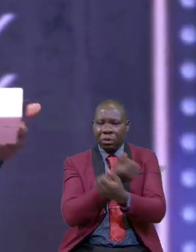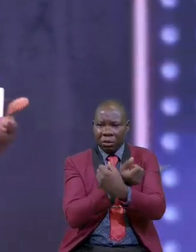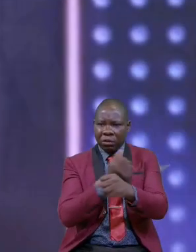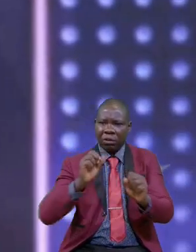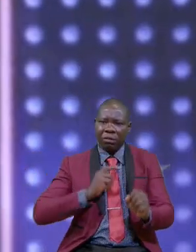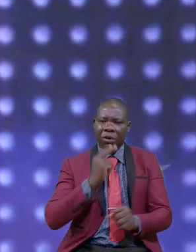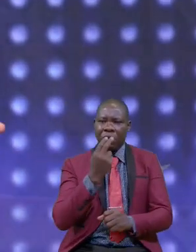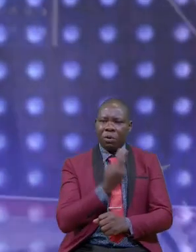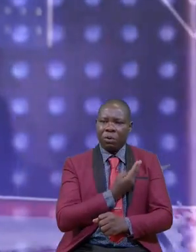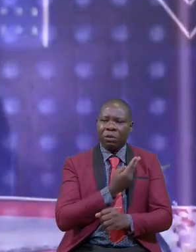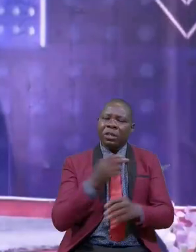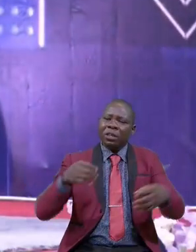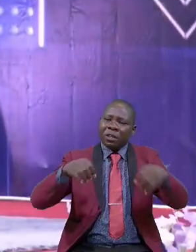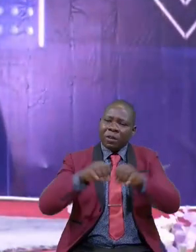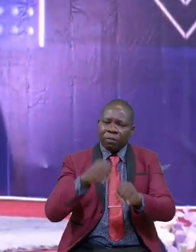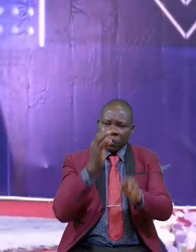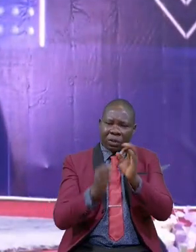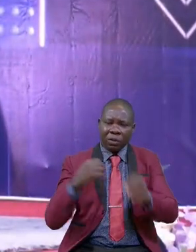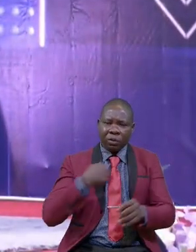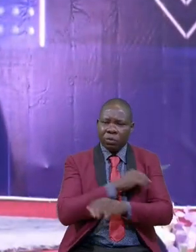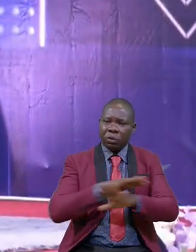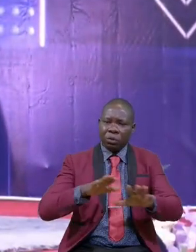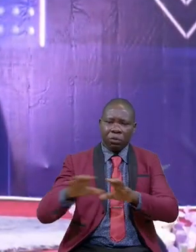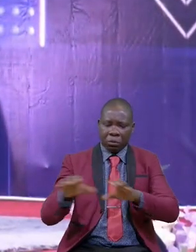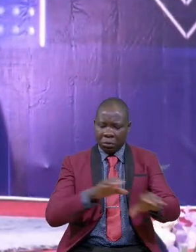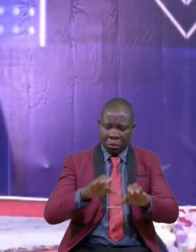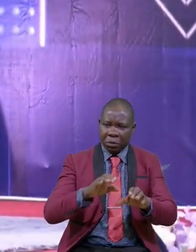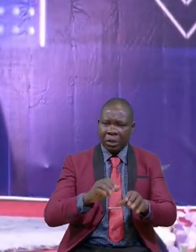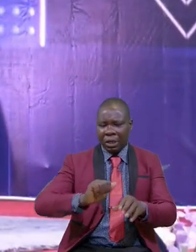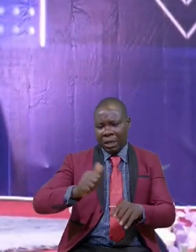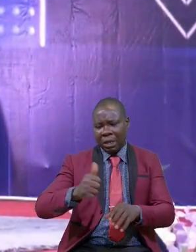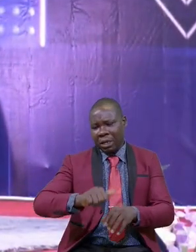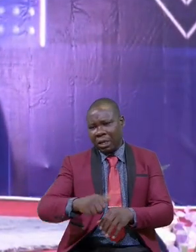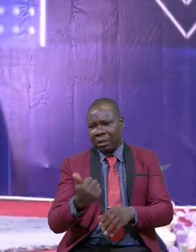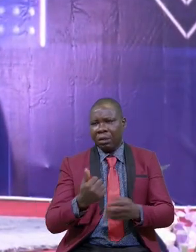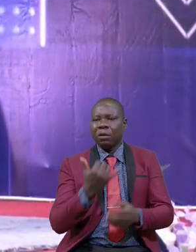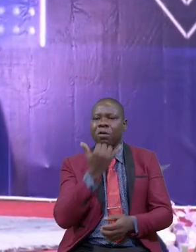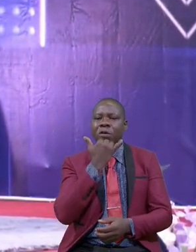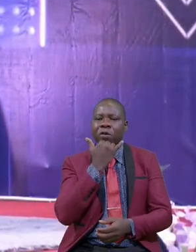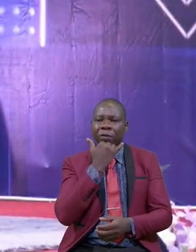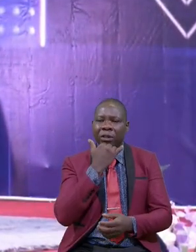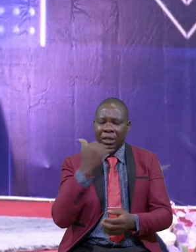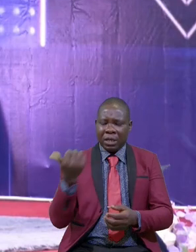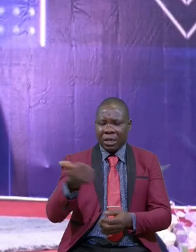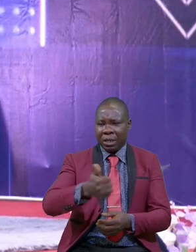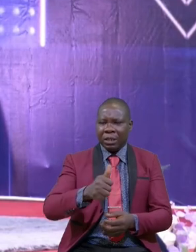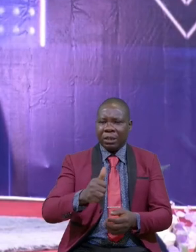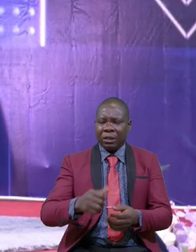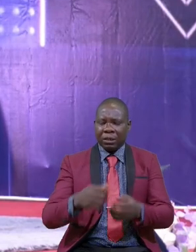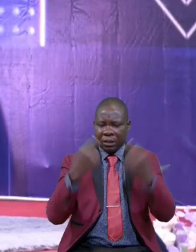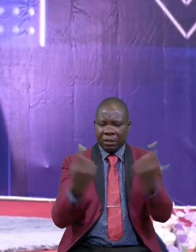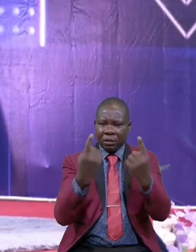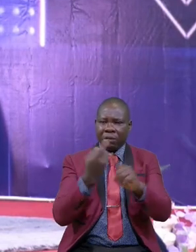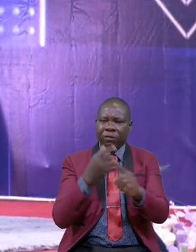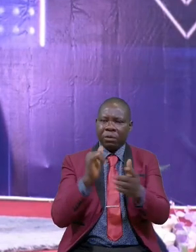Même si nous ne commettons aucune offense, aucun crime, aucun péché, depuis et maintenant